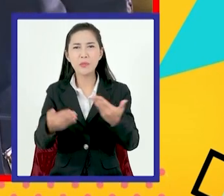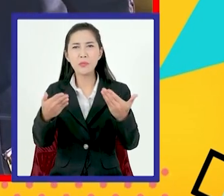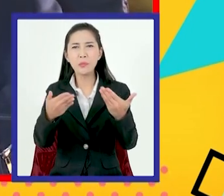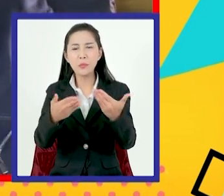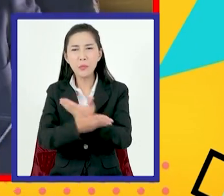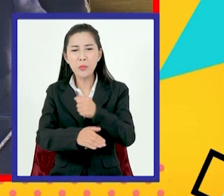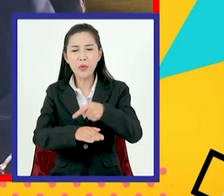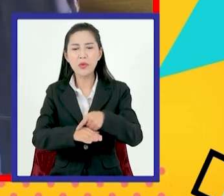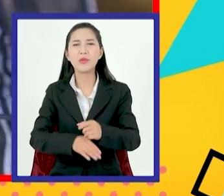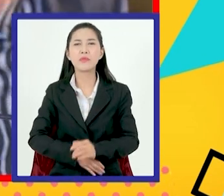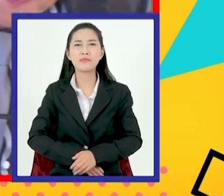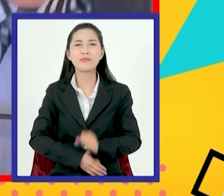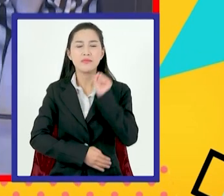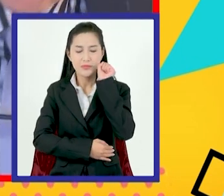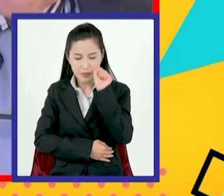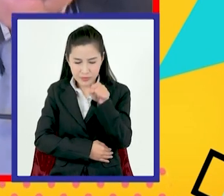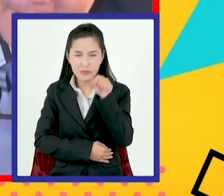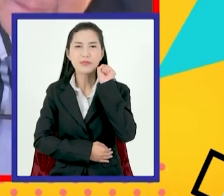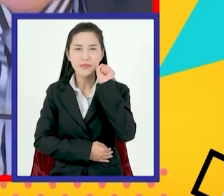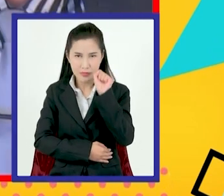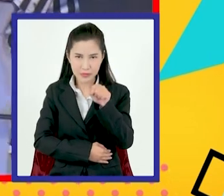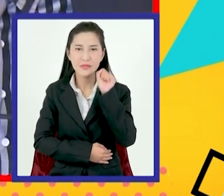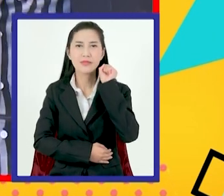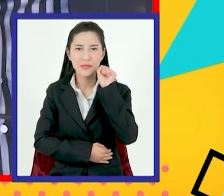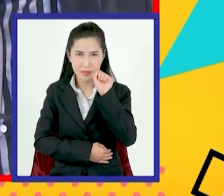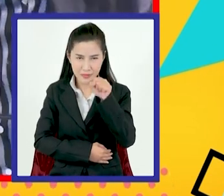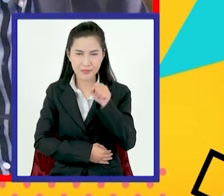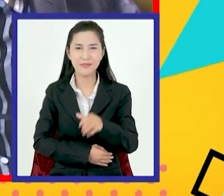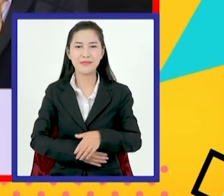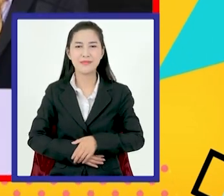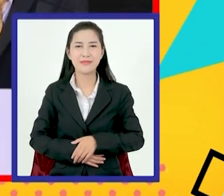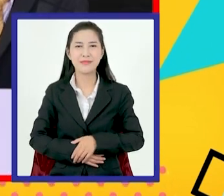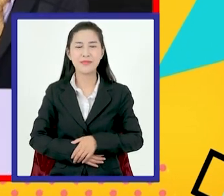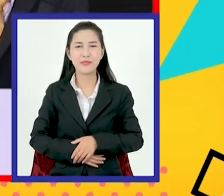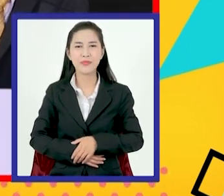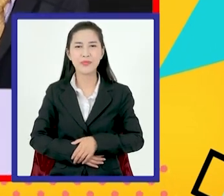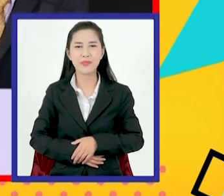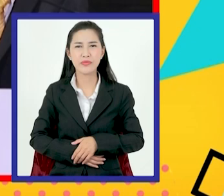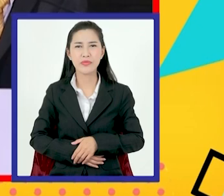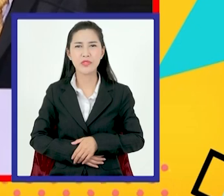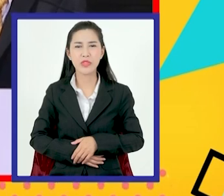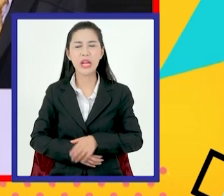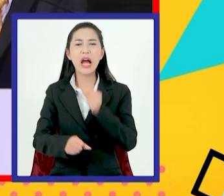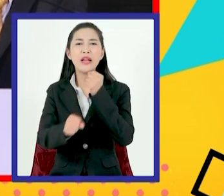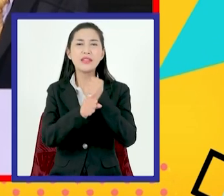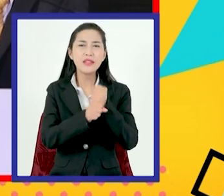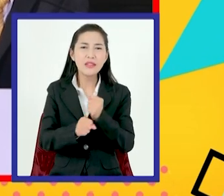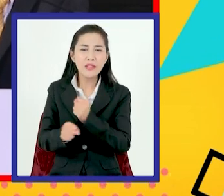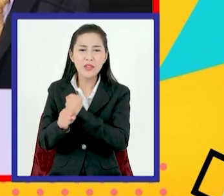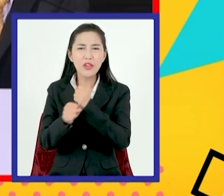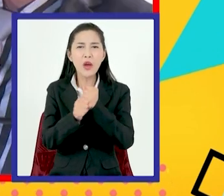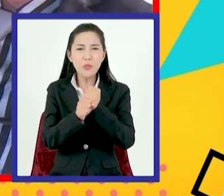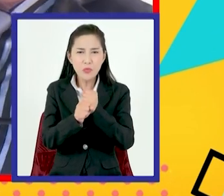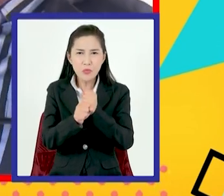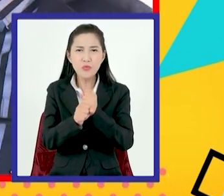พักหัวนิดๆหน่อยนะลักษณะของประหลัดขิกนะครับก็หมายความว่าระหว่างเนี้ยท่านก็ทำไปอะไรมีวงไฟวง